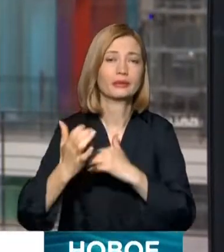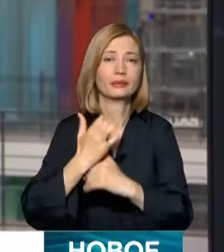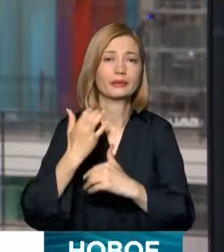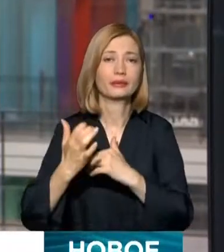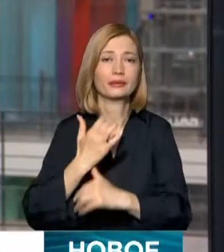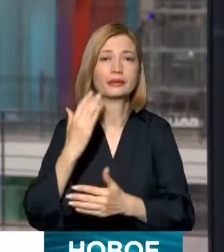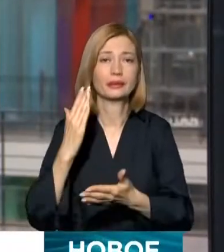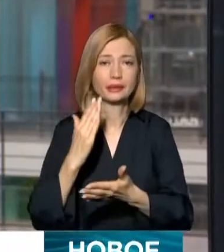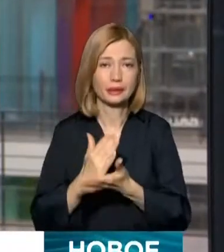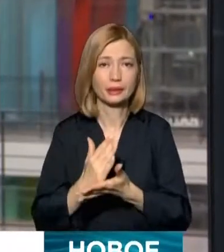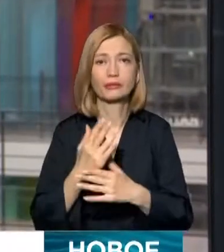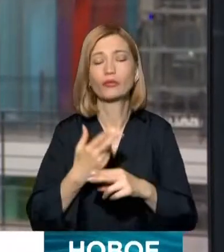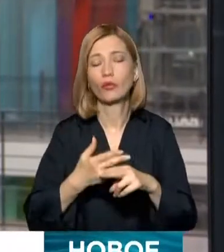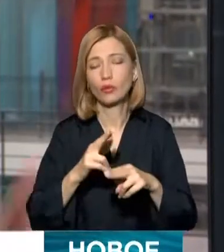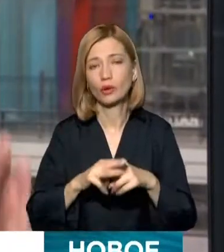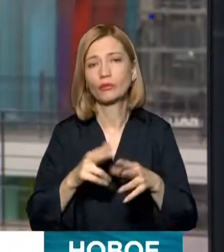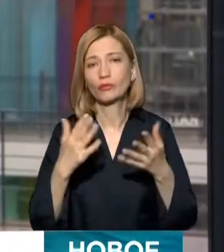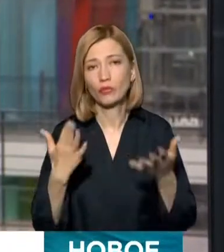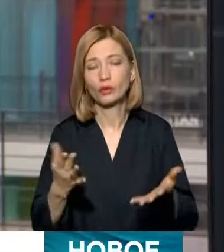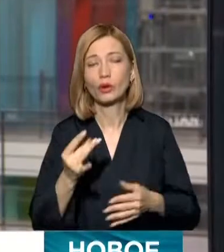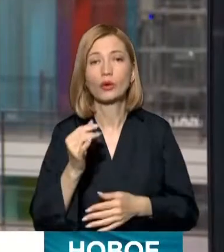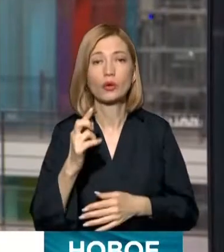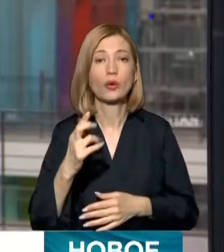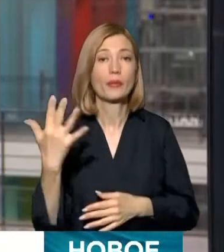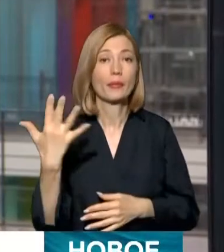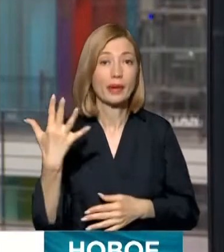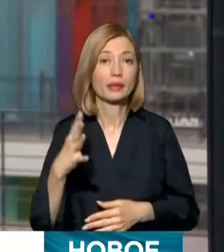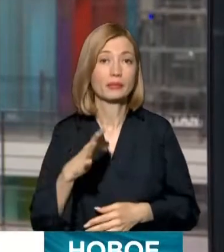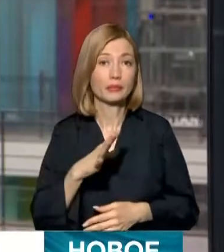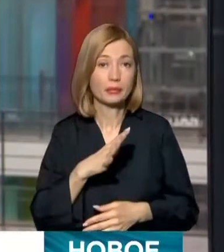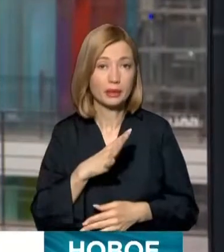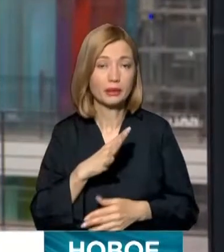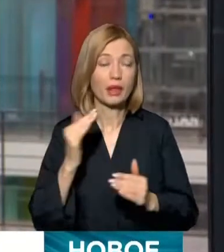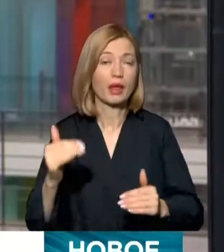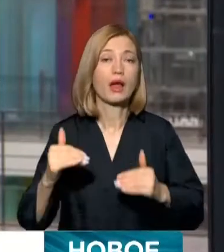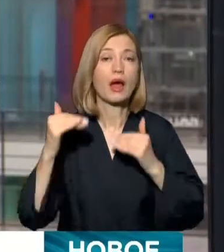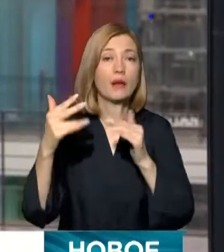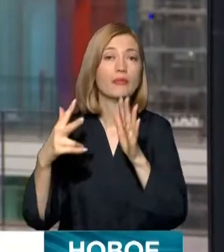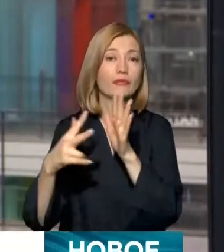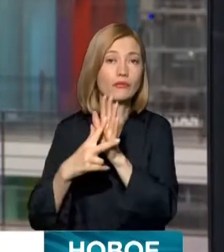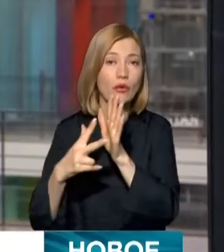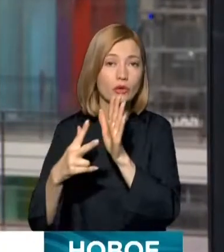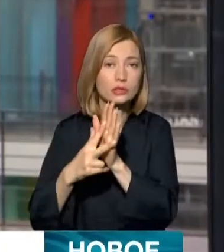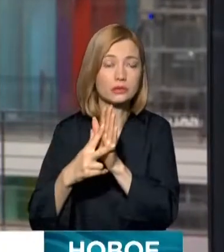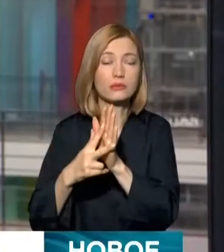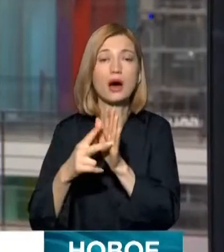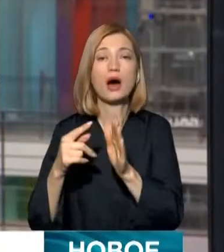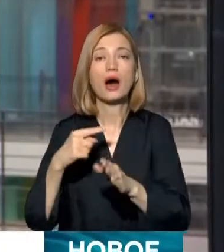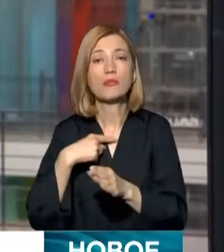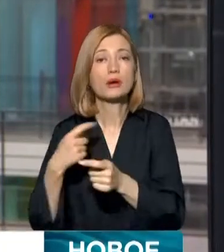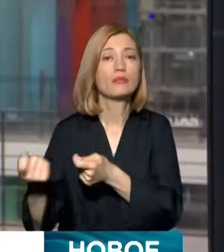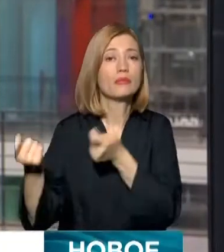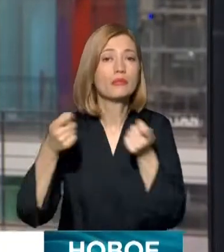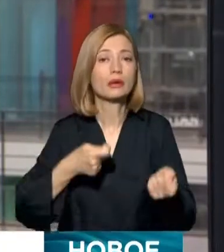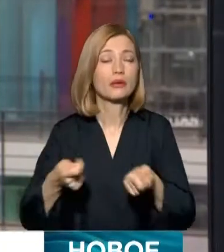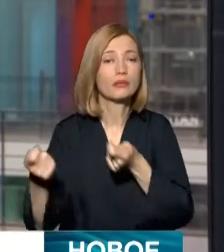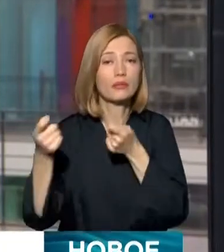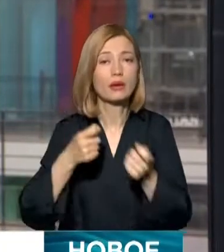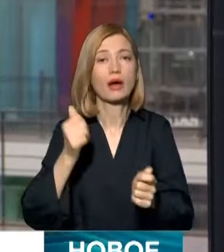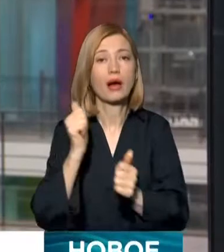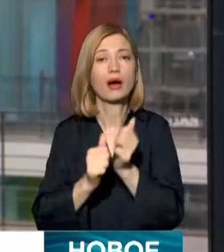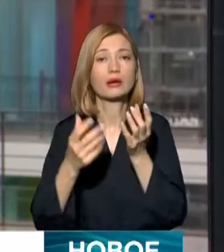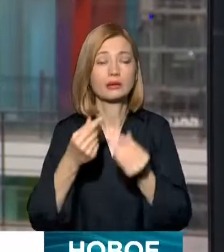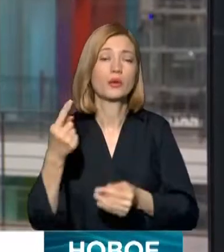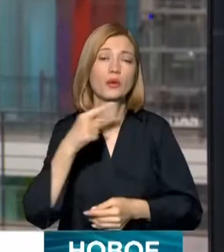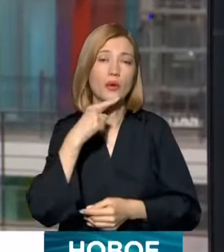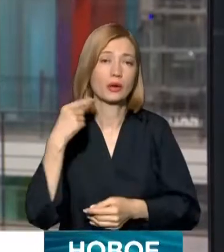откуда инфляция. По-простому говоря, рубль был 5, стал почти 8, а половина всего того, что мы завозим и там каждый день потребляем, это